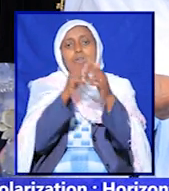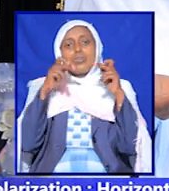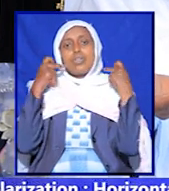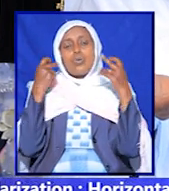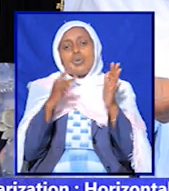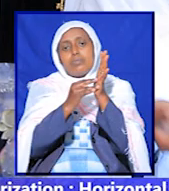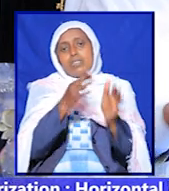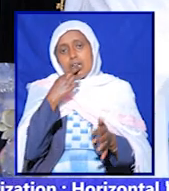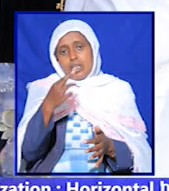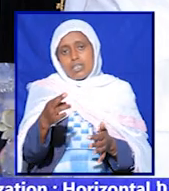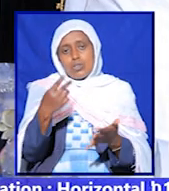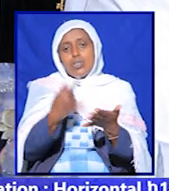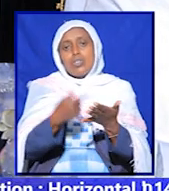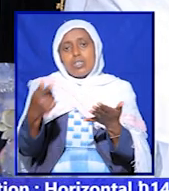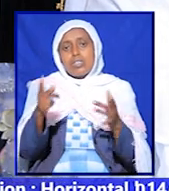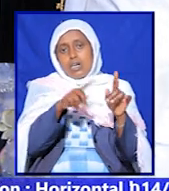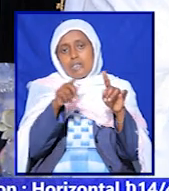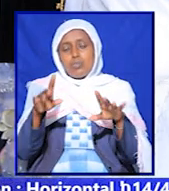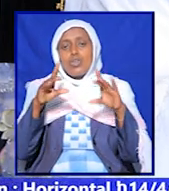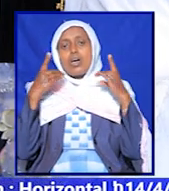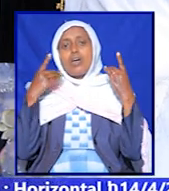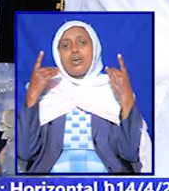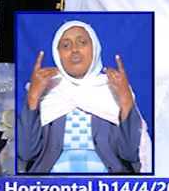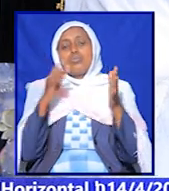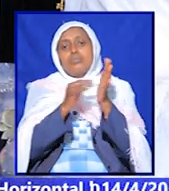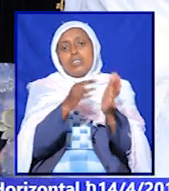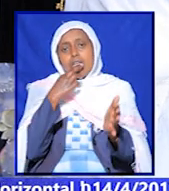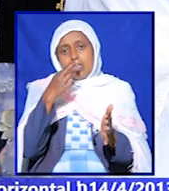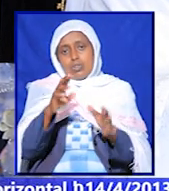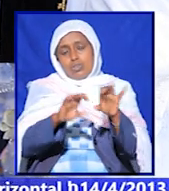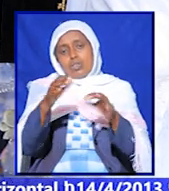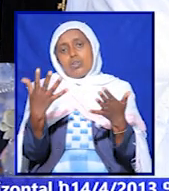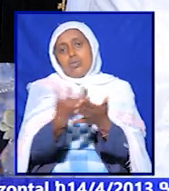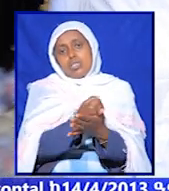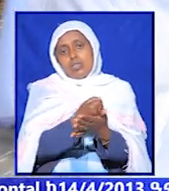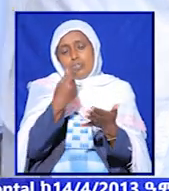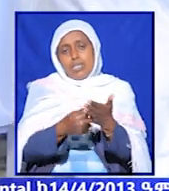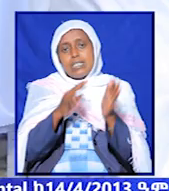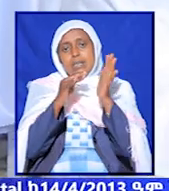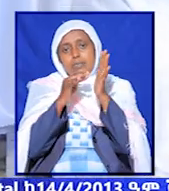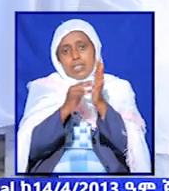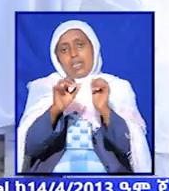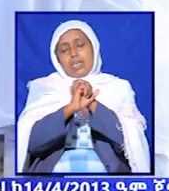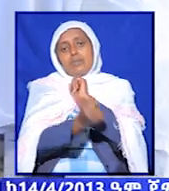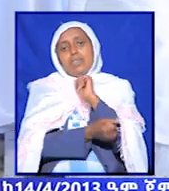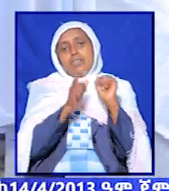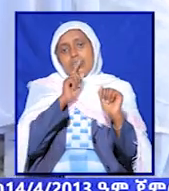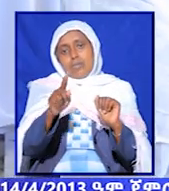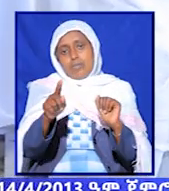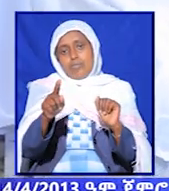የዲያቆናቱ ምሳሌ ናቸው እነዚያ ደግሞ የካህናቱ ምሳሌ ተደርገው ይወሰዳሉ። በዚያ መሳሌም